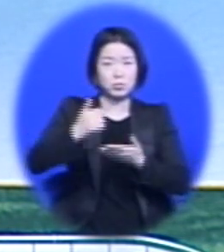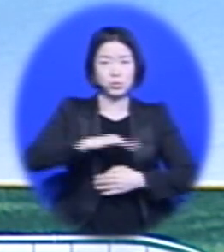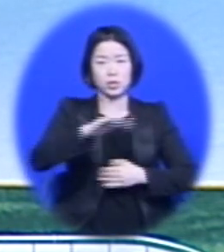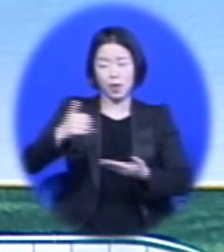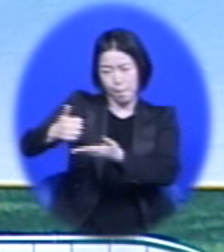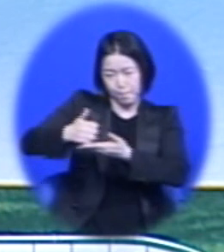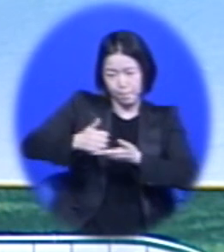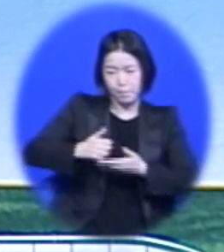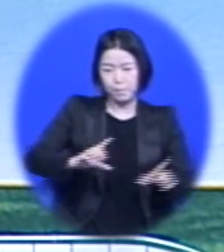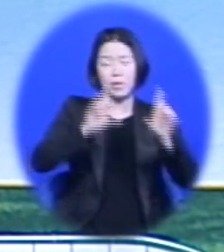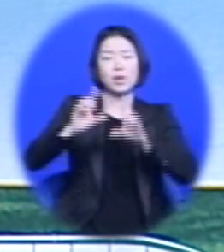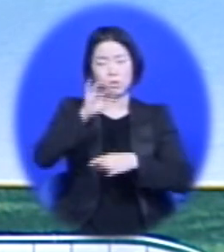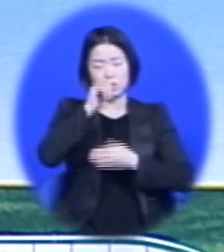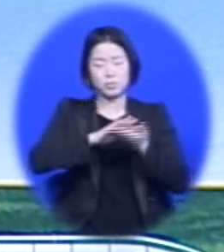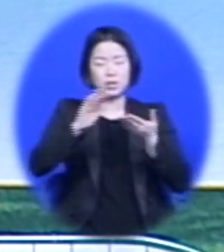사는 겁니다.